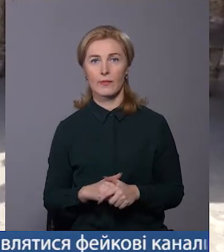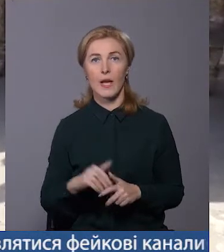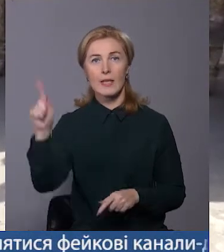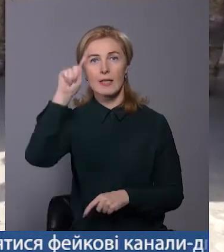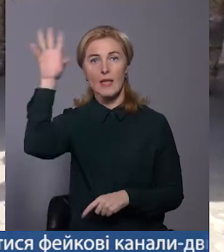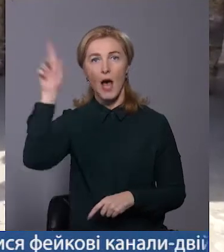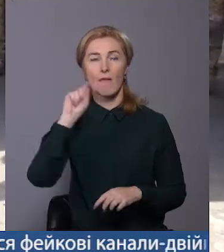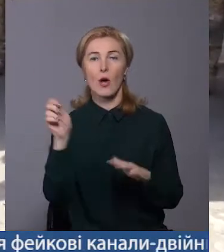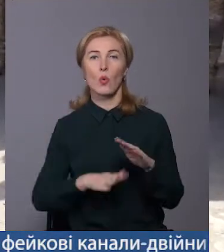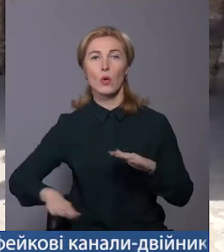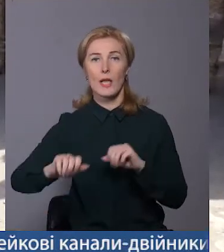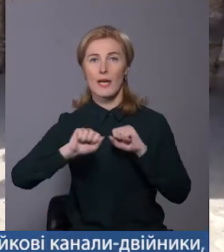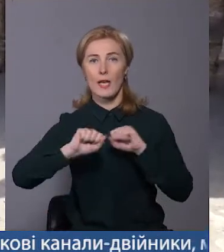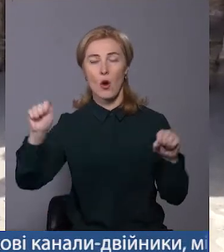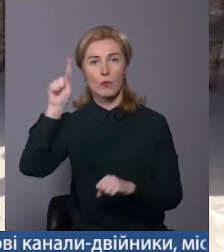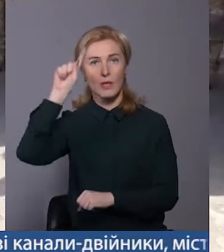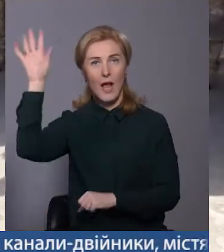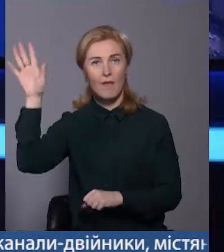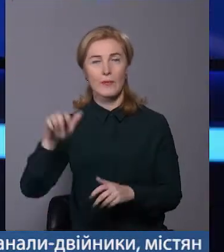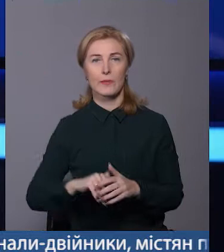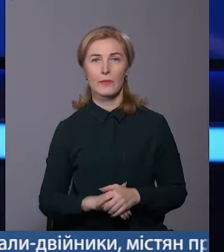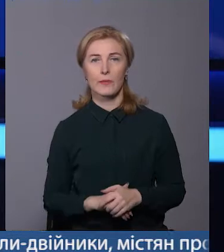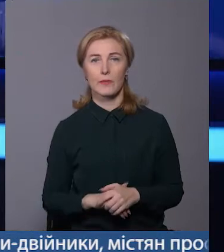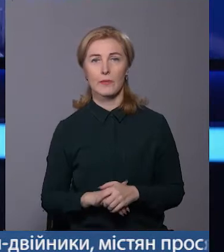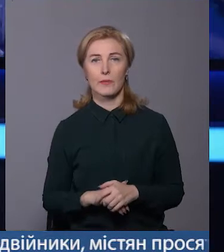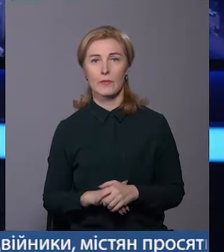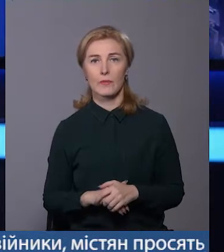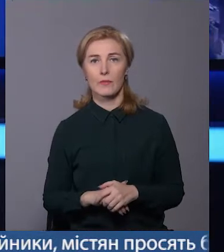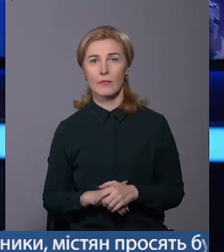Слава Україні! Героям слава!